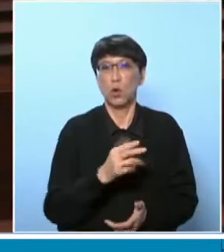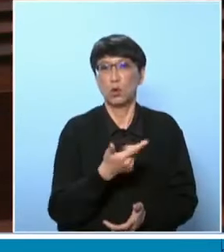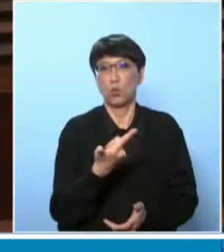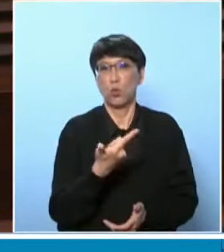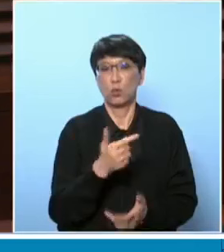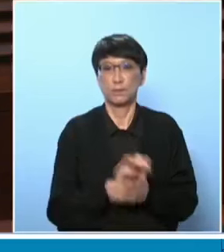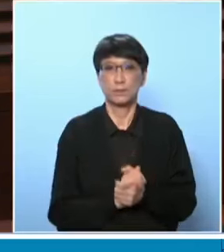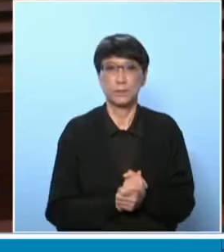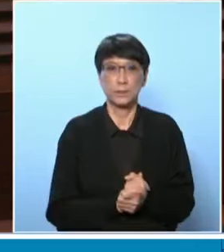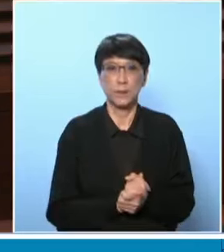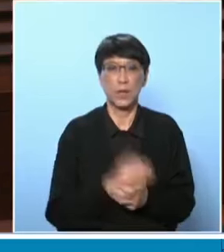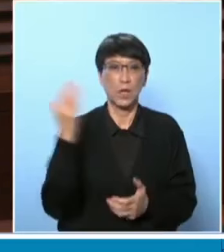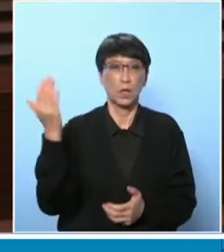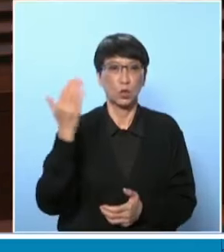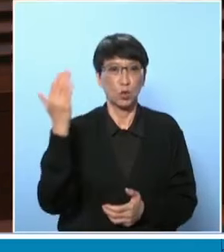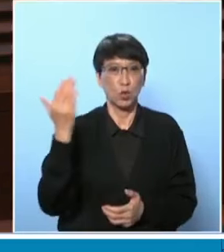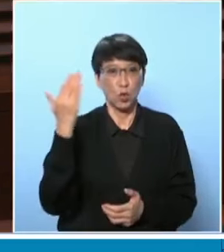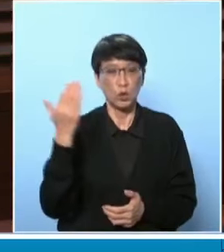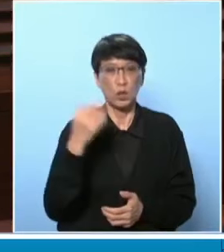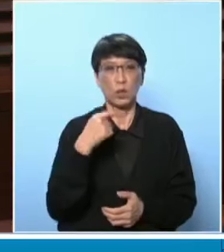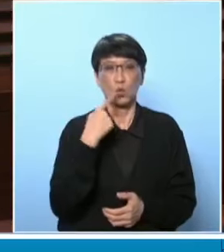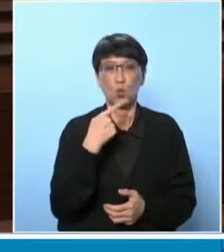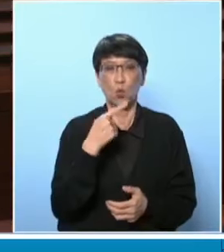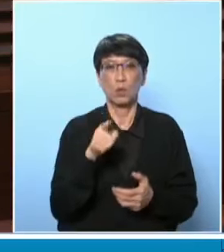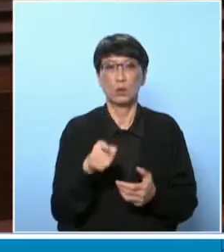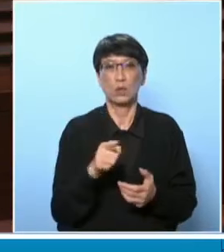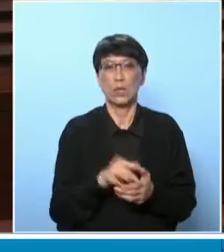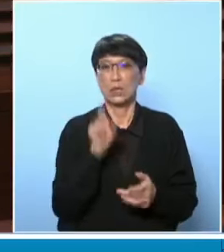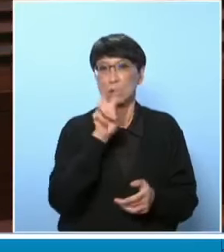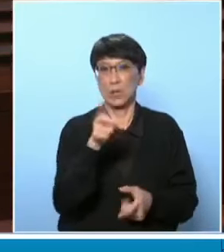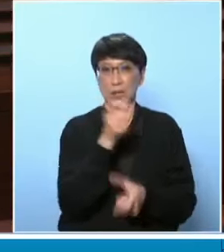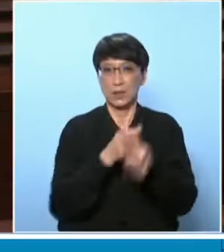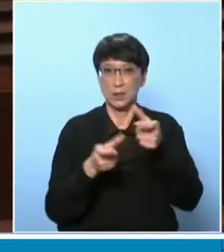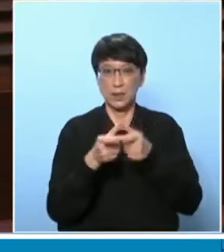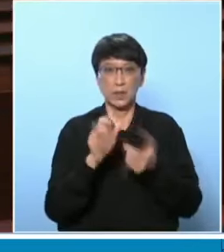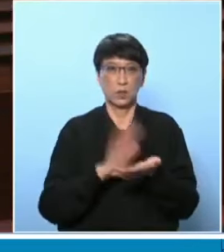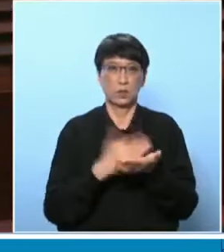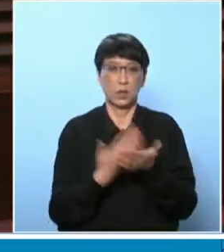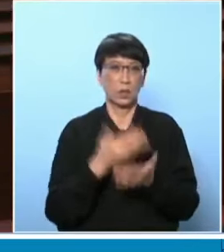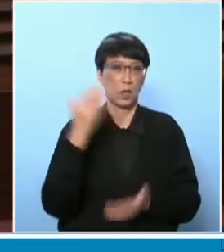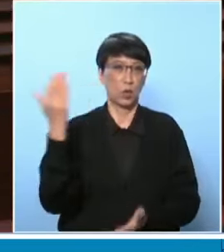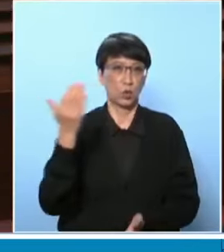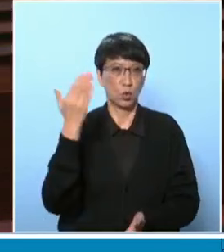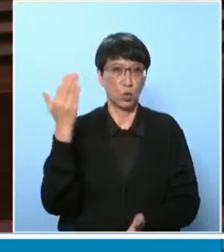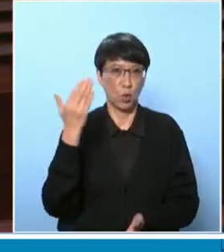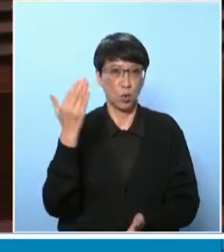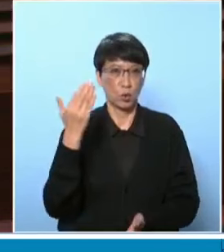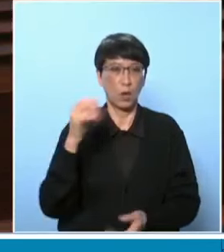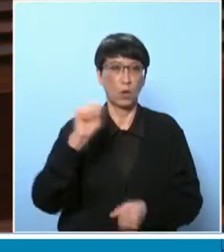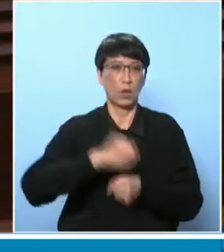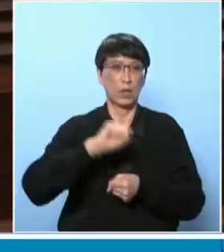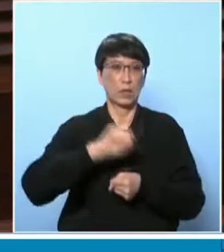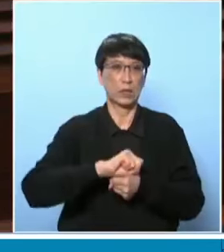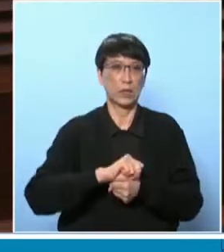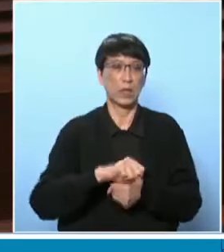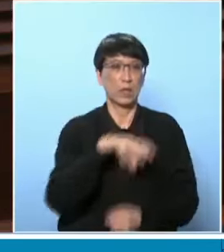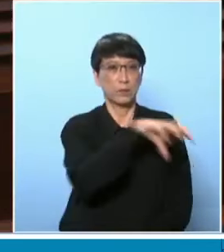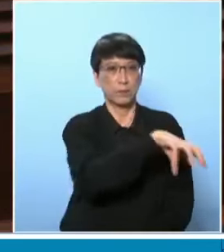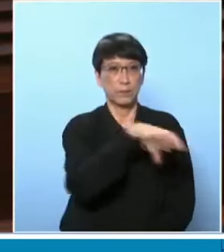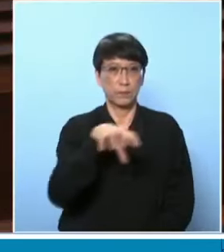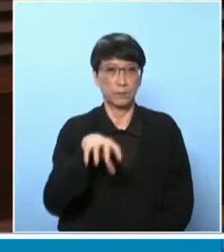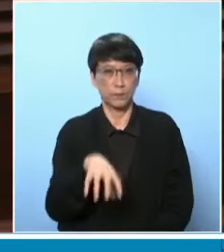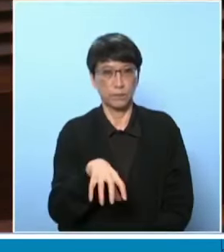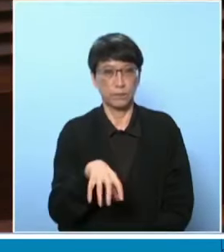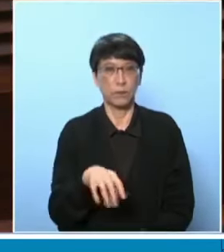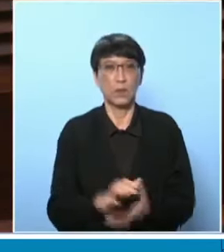以這個呢個咧。是旅遊，除了我哋講，固然我哋要睇經濟，但我哋旅遊亦都有一個作用，係加強兩地